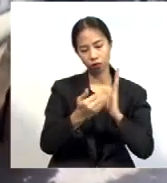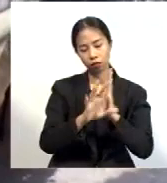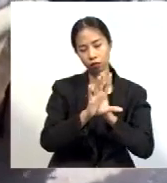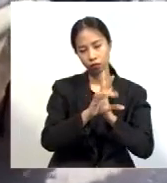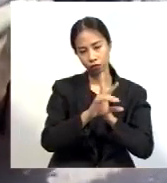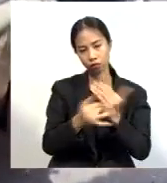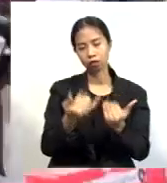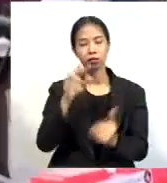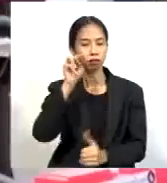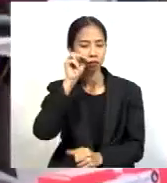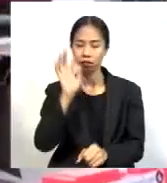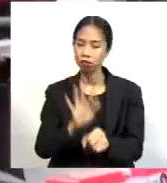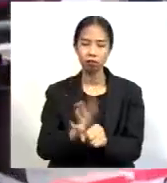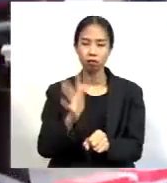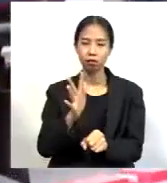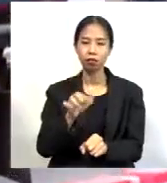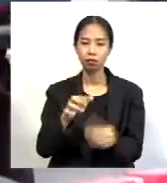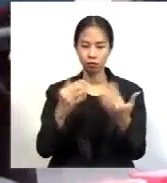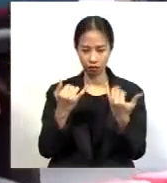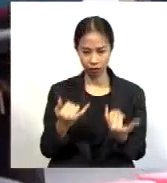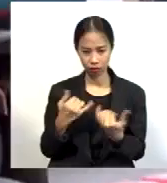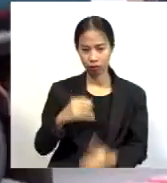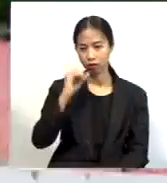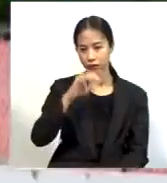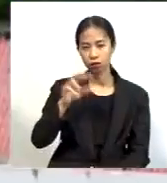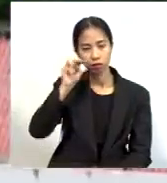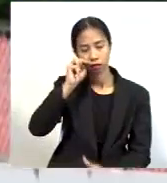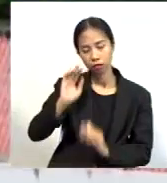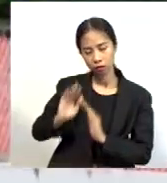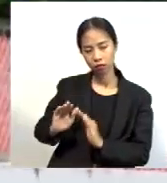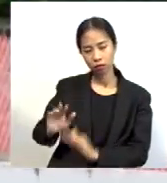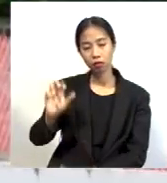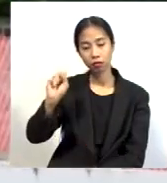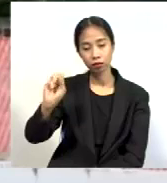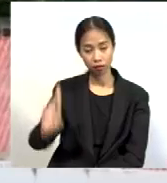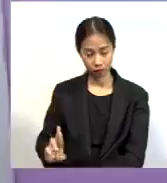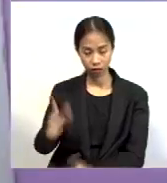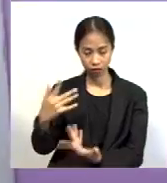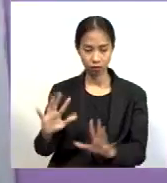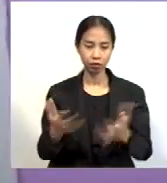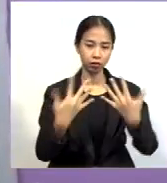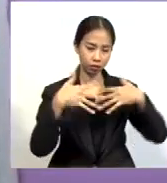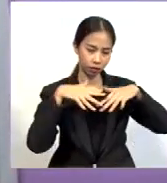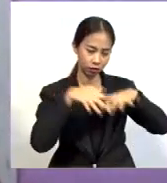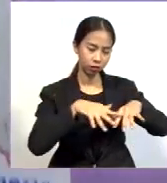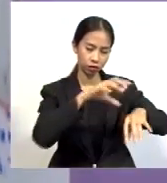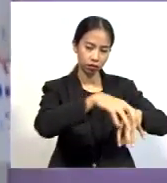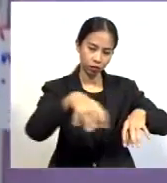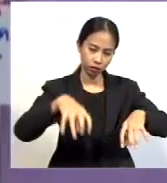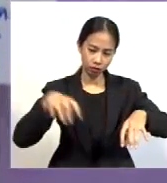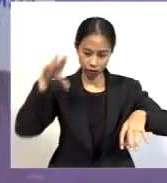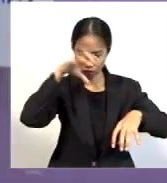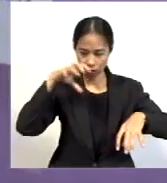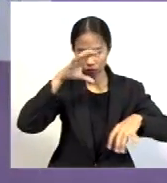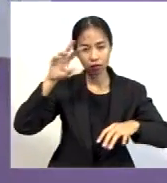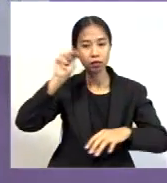ในเรื่องของน้ำไม่เพียงพอค่ะเบื้องต้นให้ทุกแห่งสำรองน้ำเอาไว้พร้อมกับประสานหน่วยงานในพื้นที่เพื่อหาแหล่งน้ำสำร